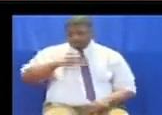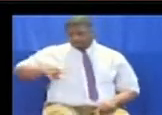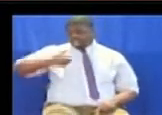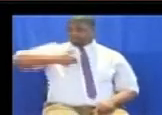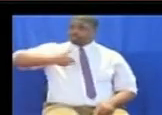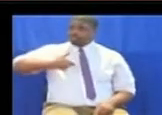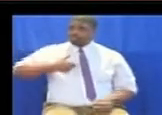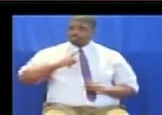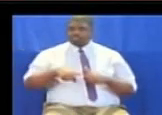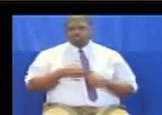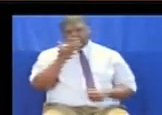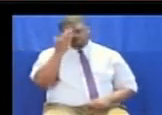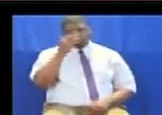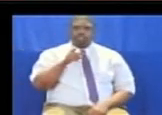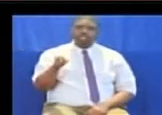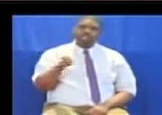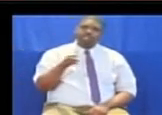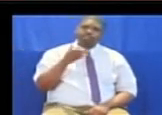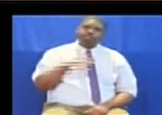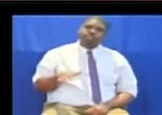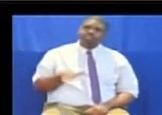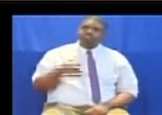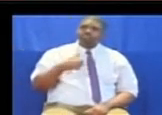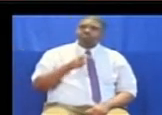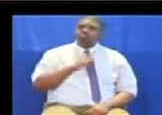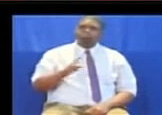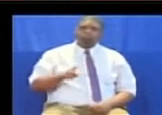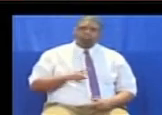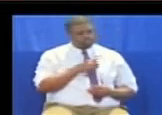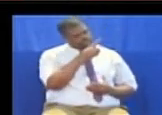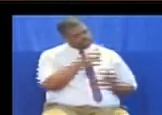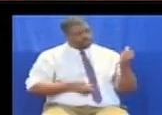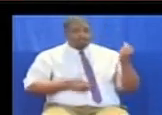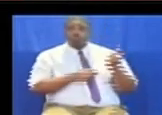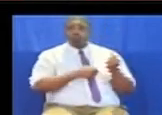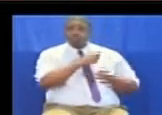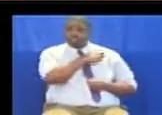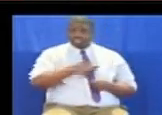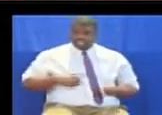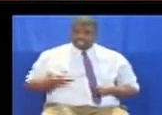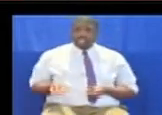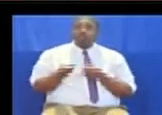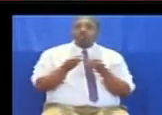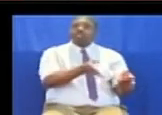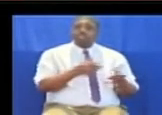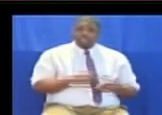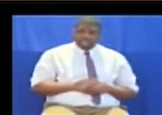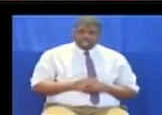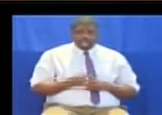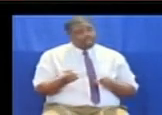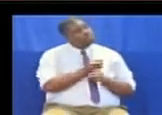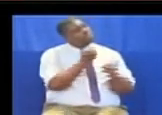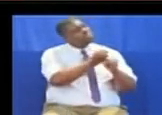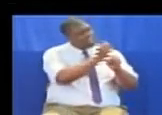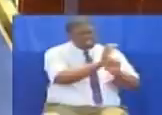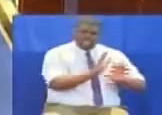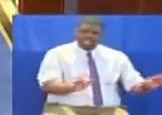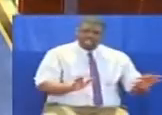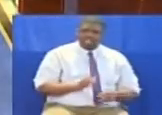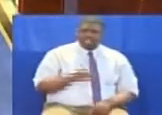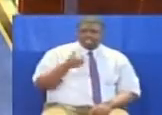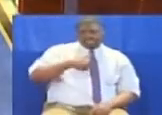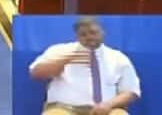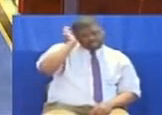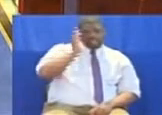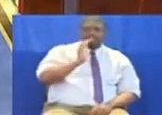unajua kabisa yale maji ya Chitete pale sio mimi, ni Rais Magufuli ndio kayaleta. Amefanya. Serikali ya sisi